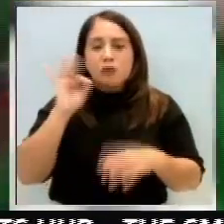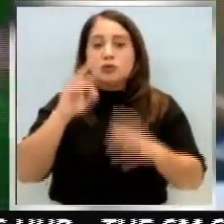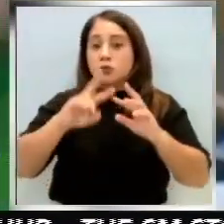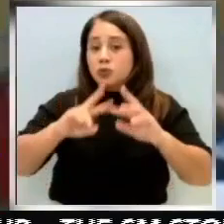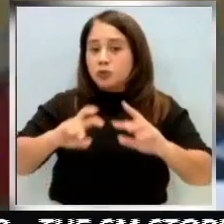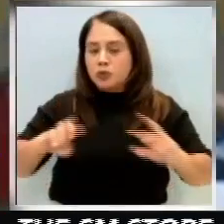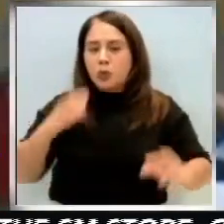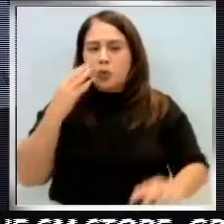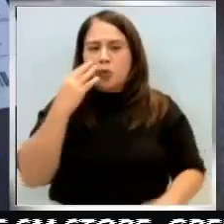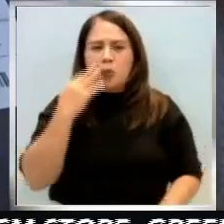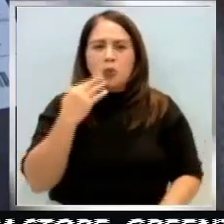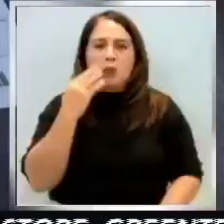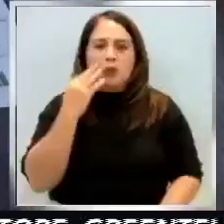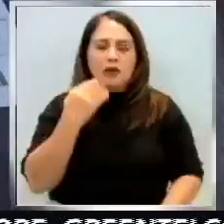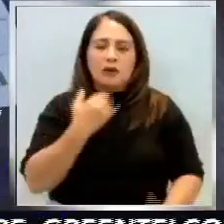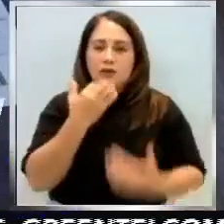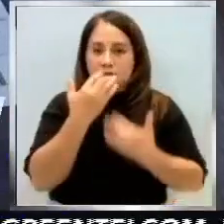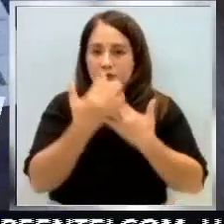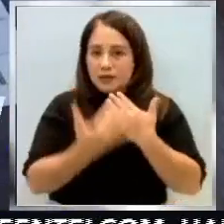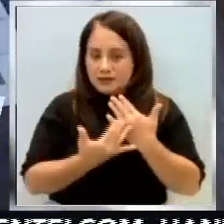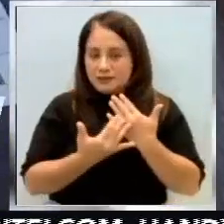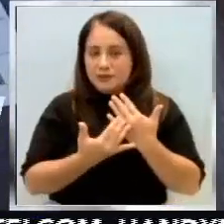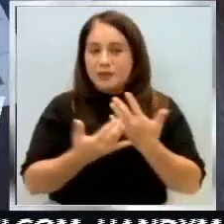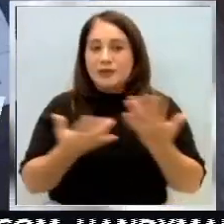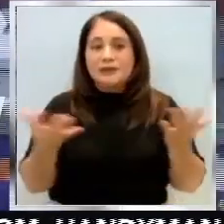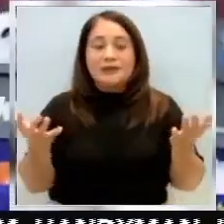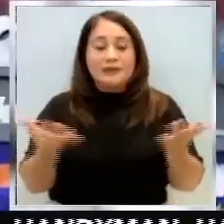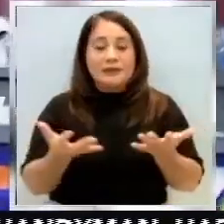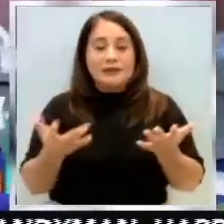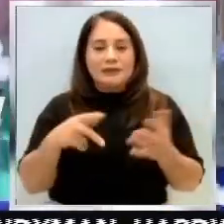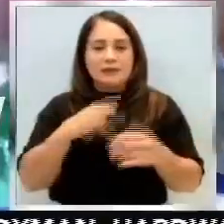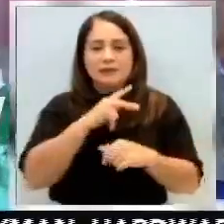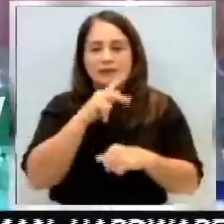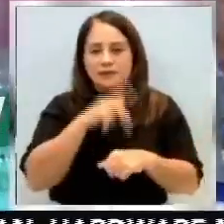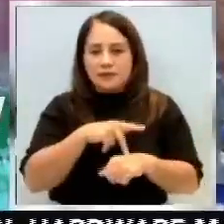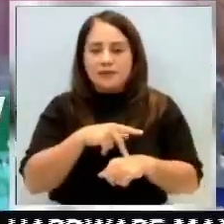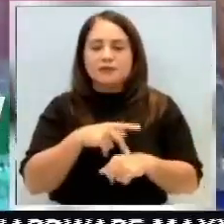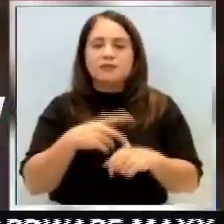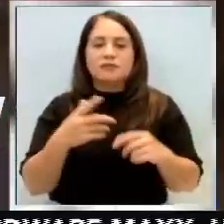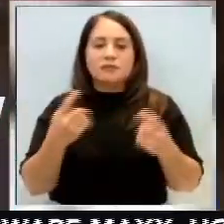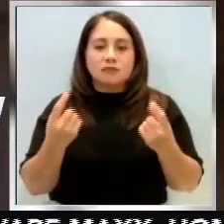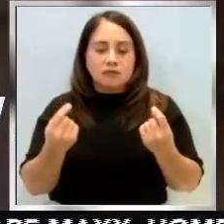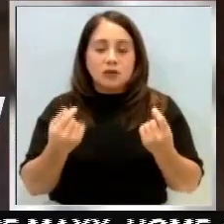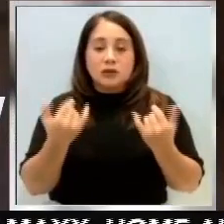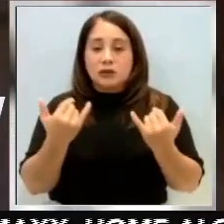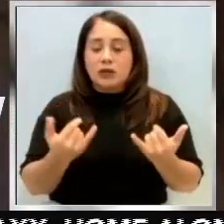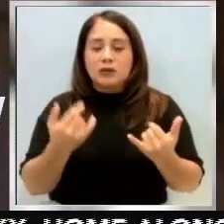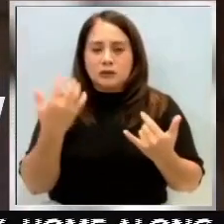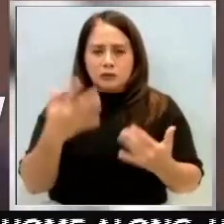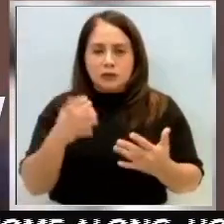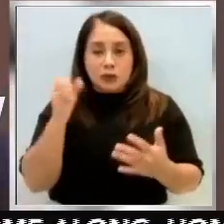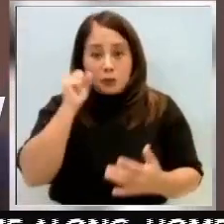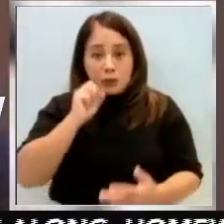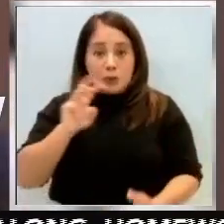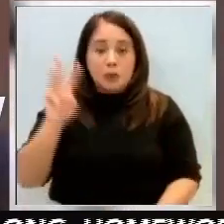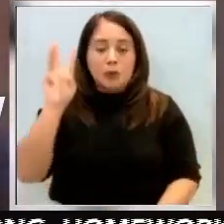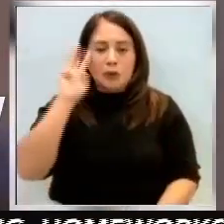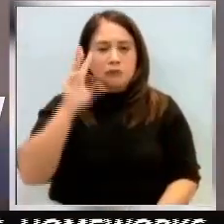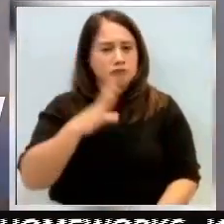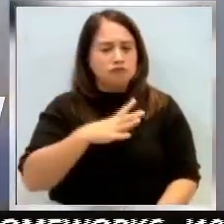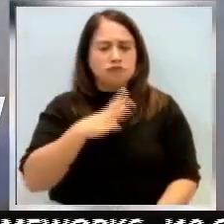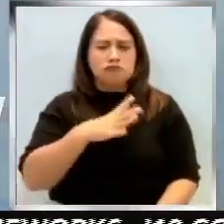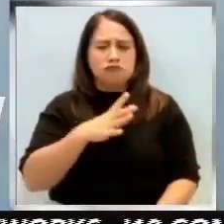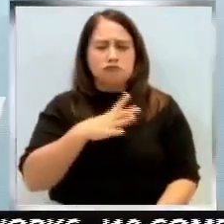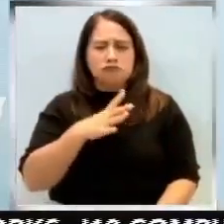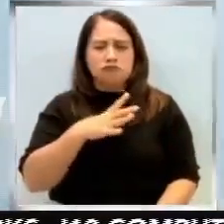talaga ang dugo natin here in the Philippines. No? So right now, awareness na okay lang naman eh, hindi naman